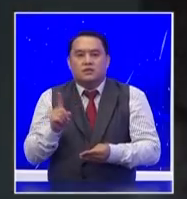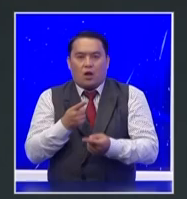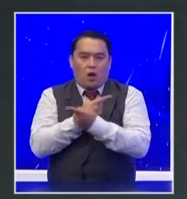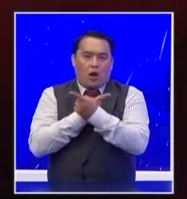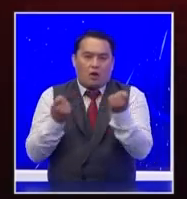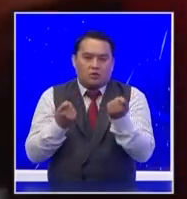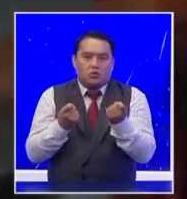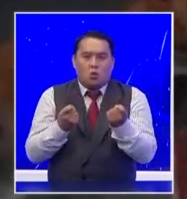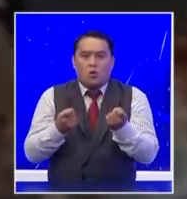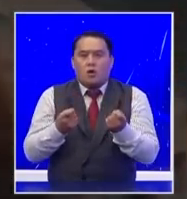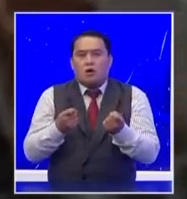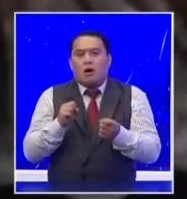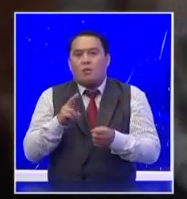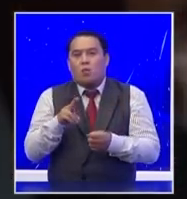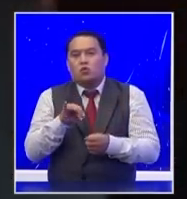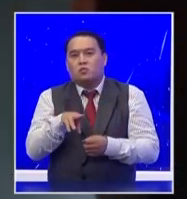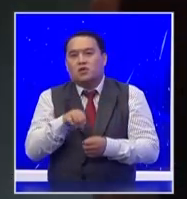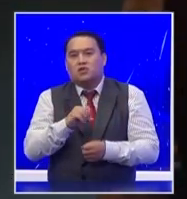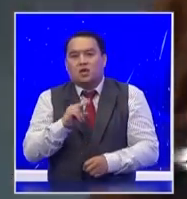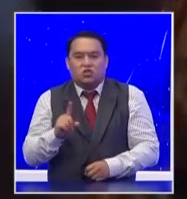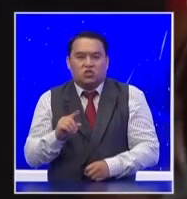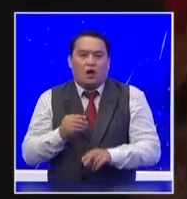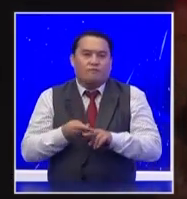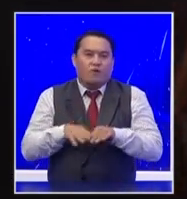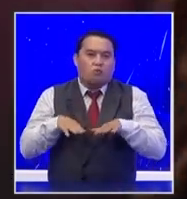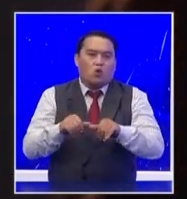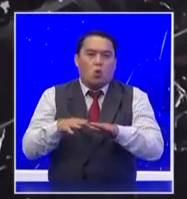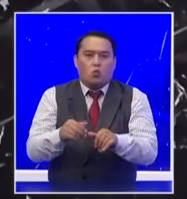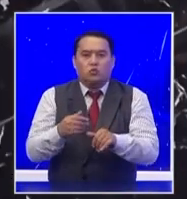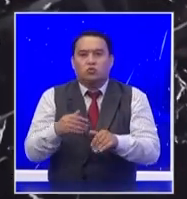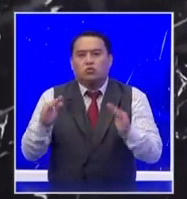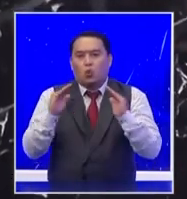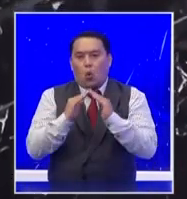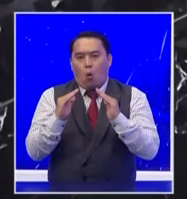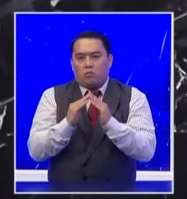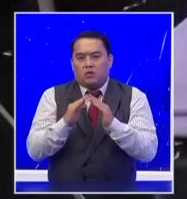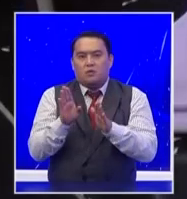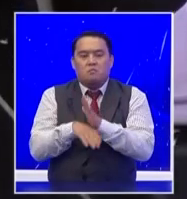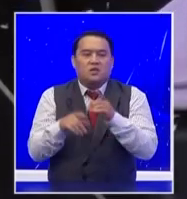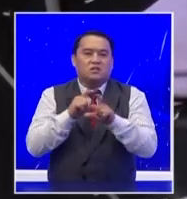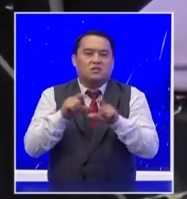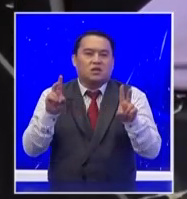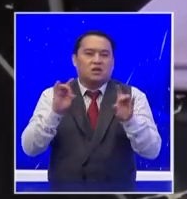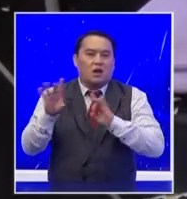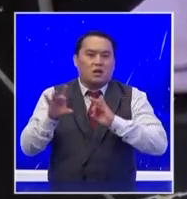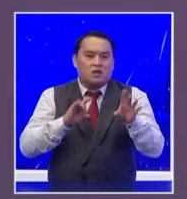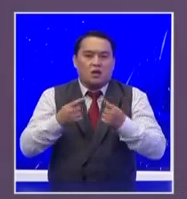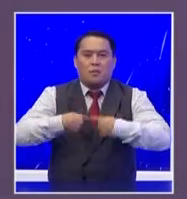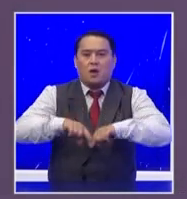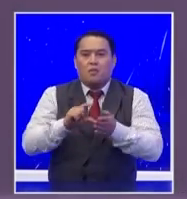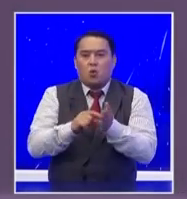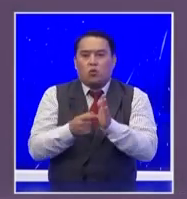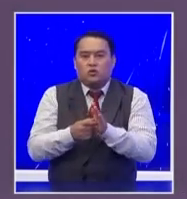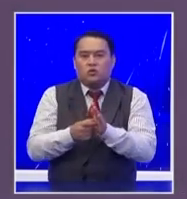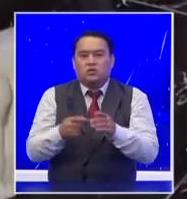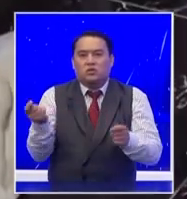объявления завуалированы под видом боди-массаж. С виду обычный 3-уровневый жилой дом, без вывески. А внутри отдельные помещения с